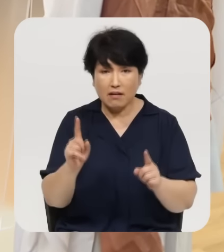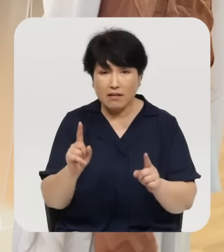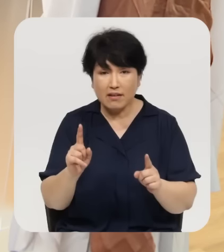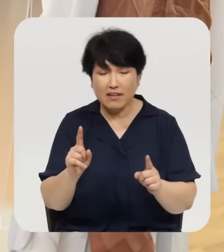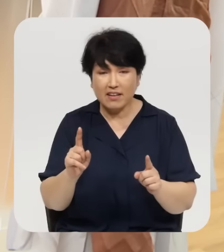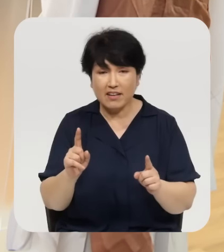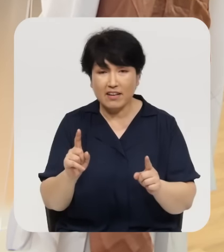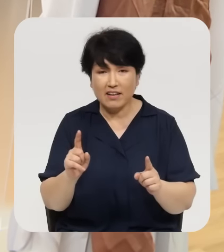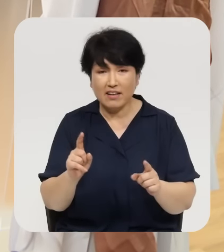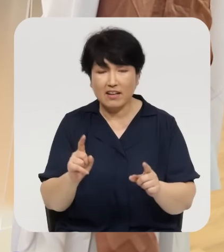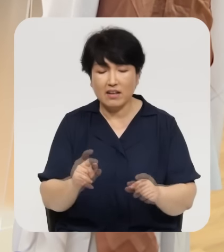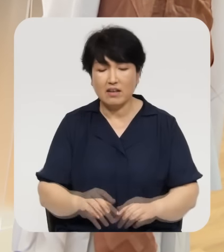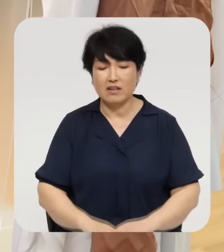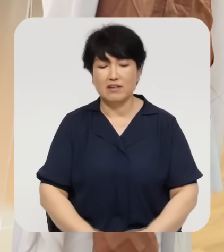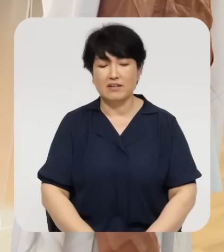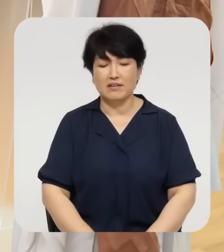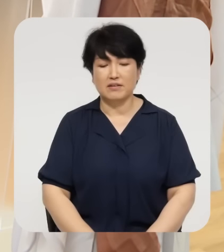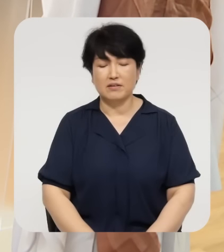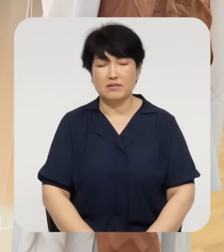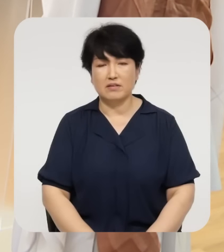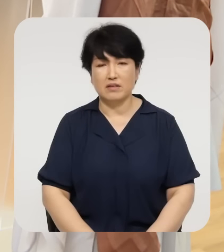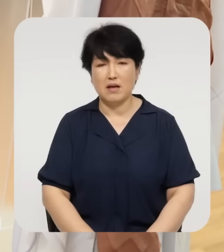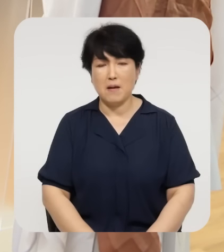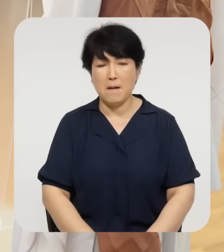정신이 차려졌어요? 그러면